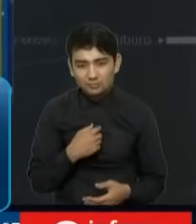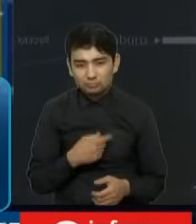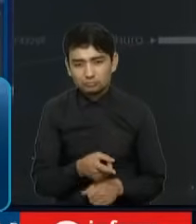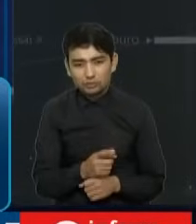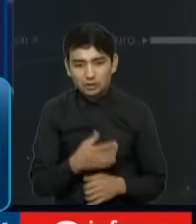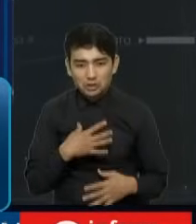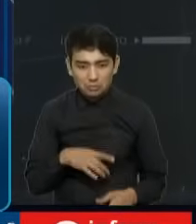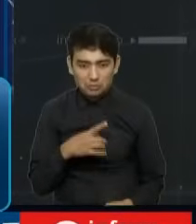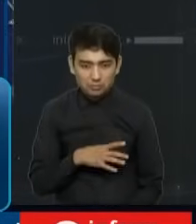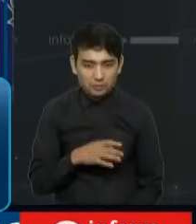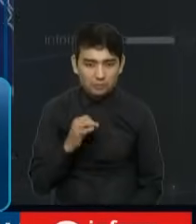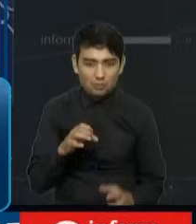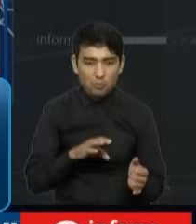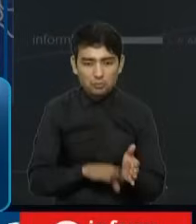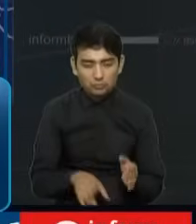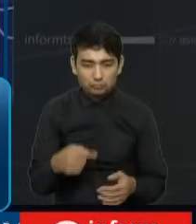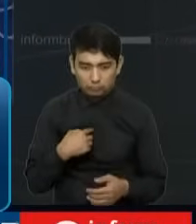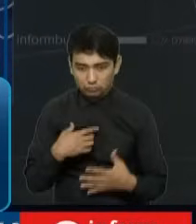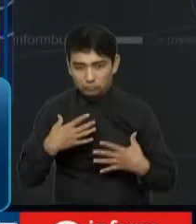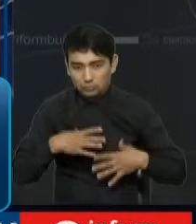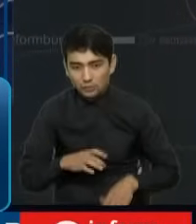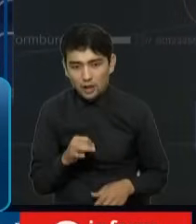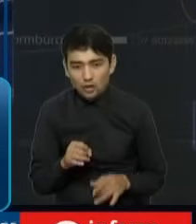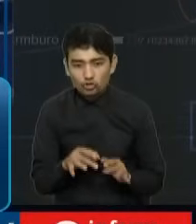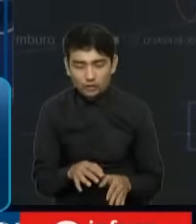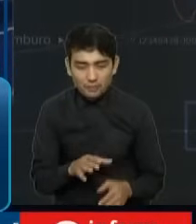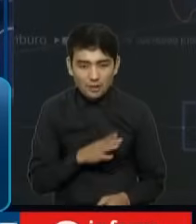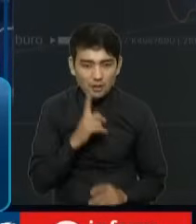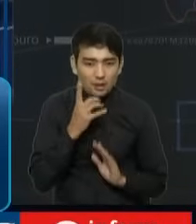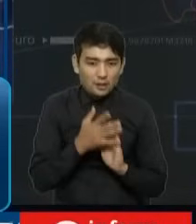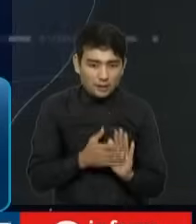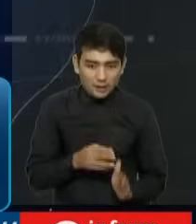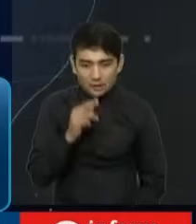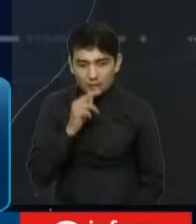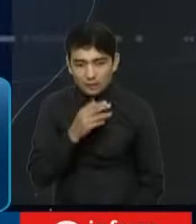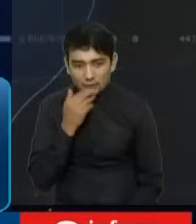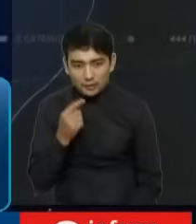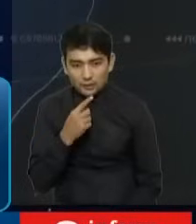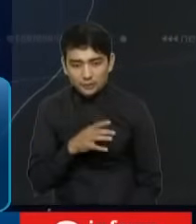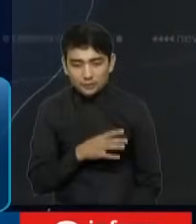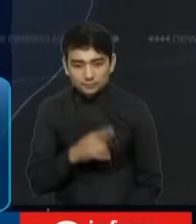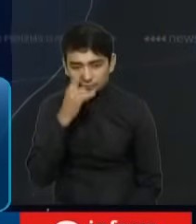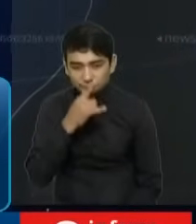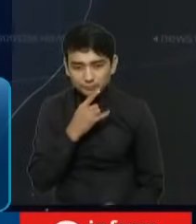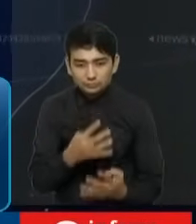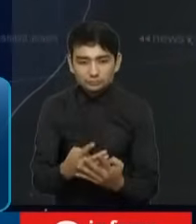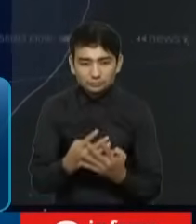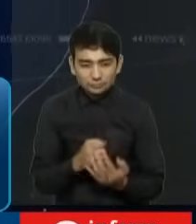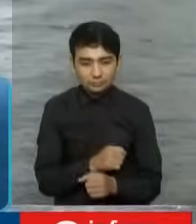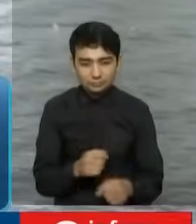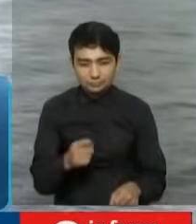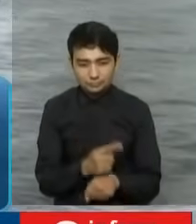они отрицали. На основании этого было принято решение. Есть понятие презумпции невиновности. В Казахстане сети запрещены,